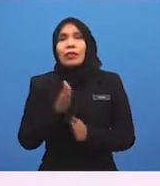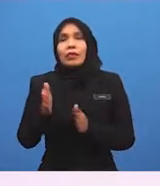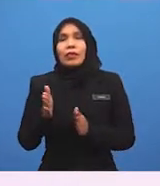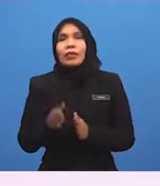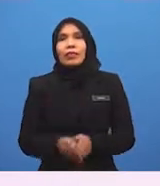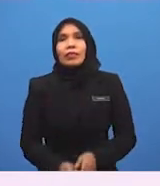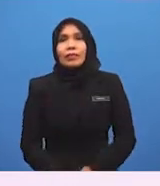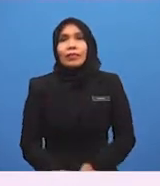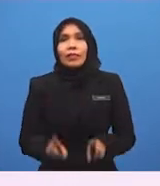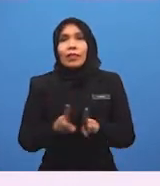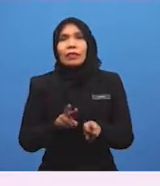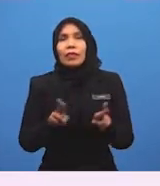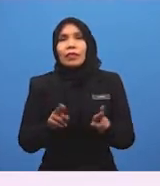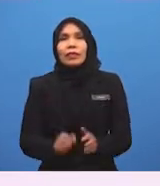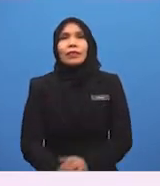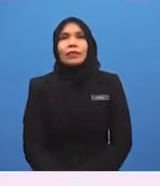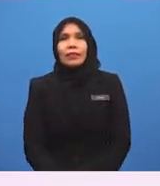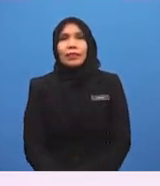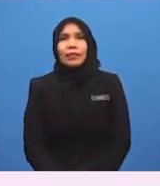Situasi 3.